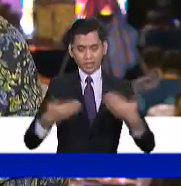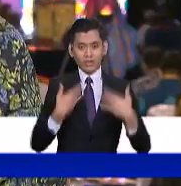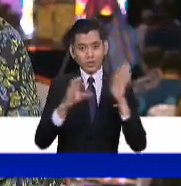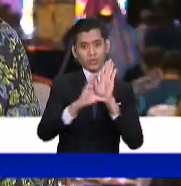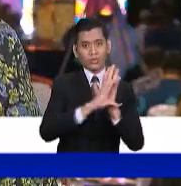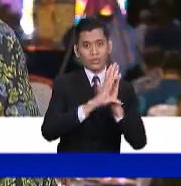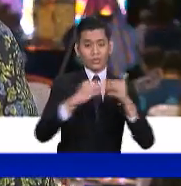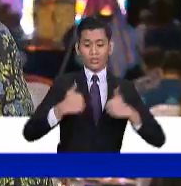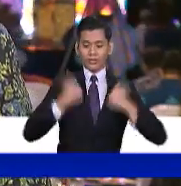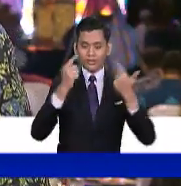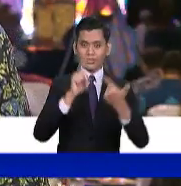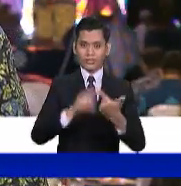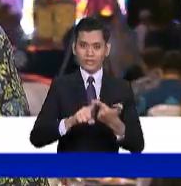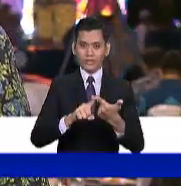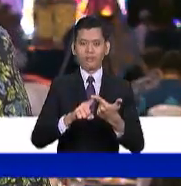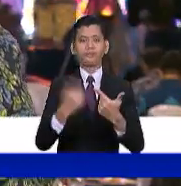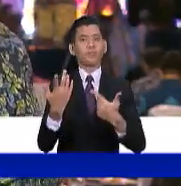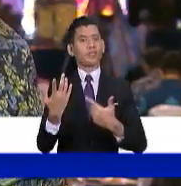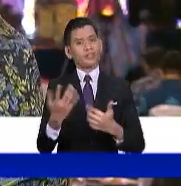Christmas,